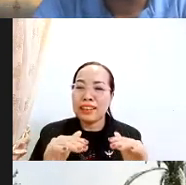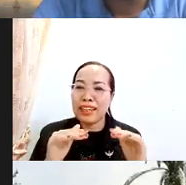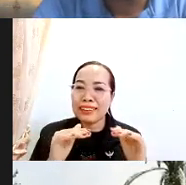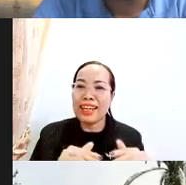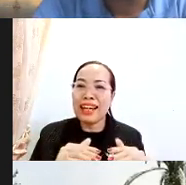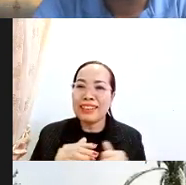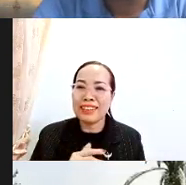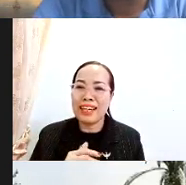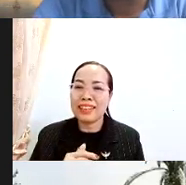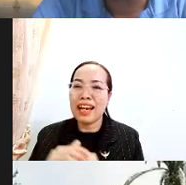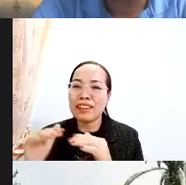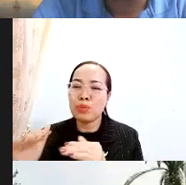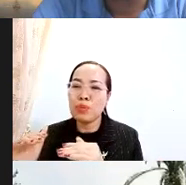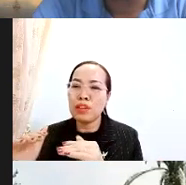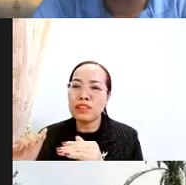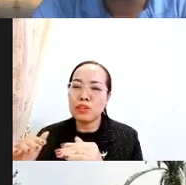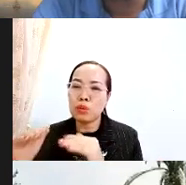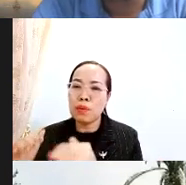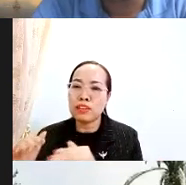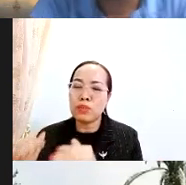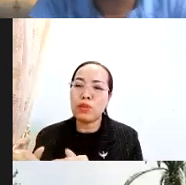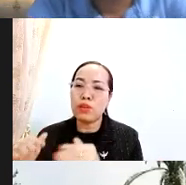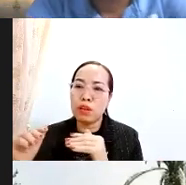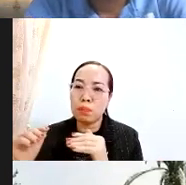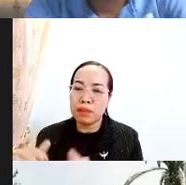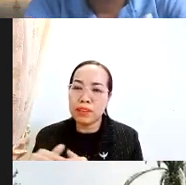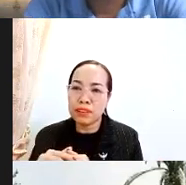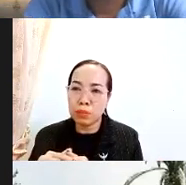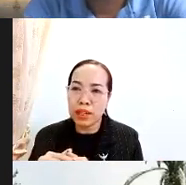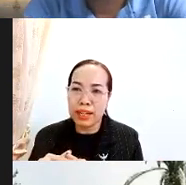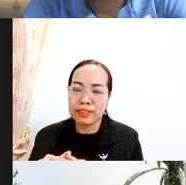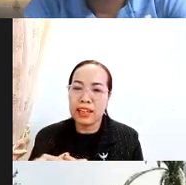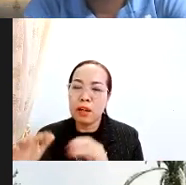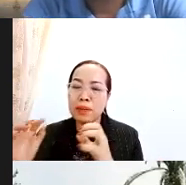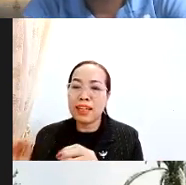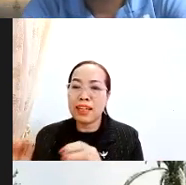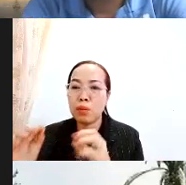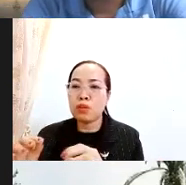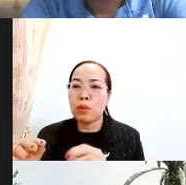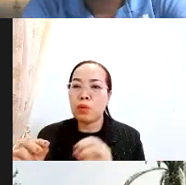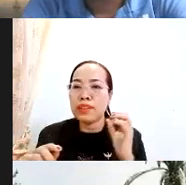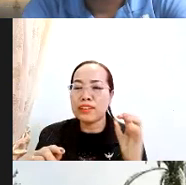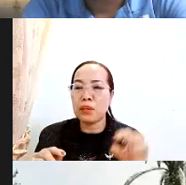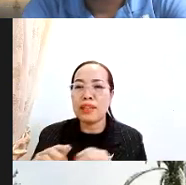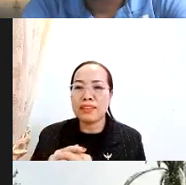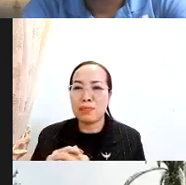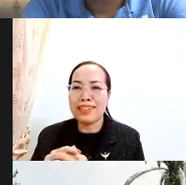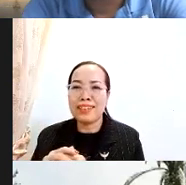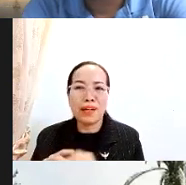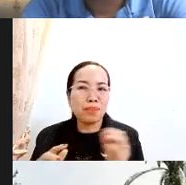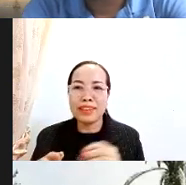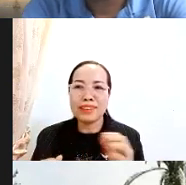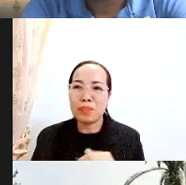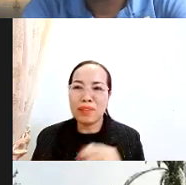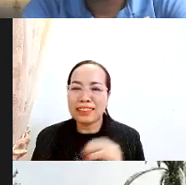tha nạp dễ cha đã ai thua dân từ tua ban chấm nô là hốt đáp ram mơn không một hai cha bàn tay từ bốn mà đi nhưng mà nay sao mãi